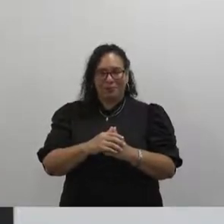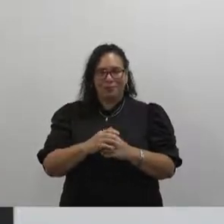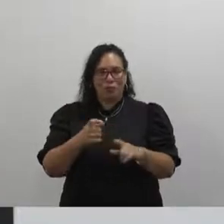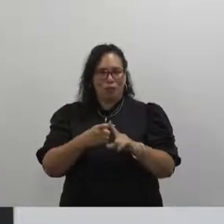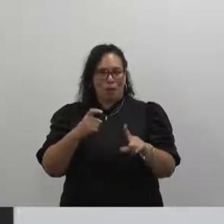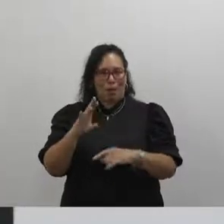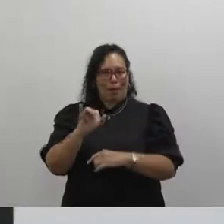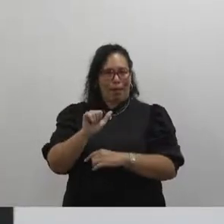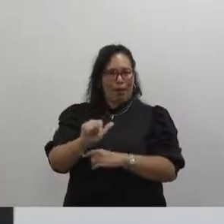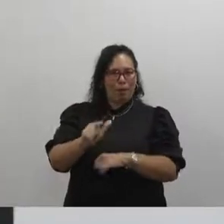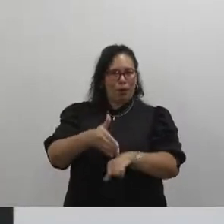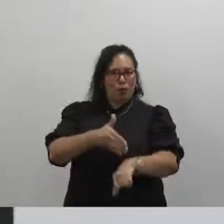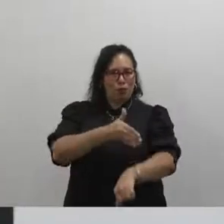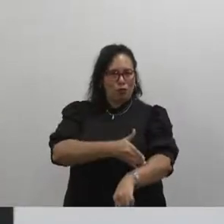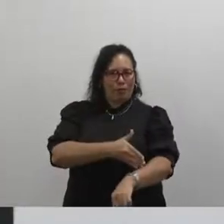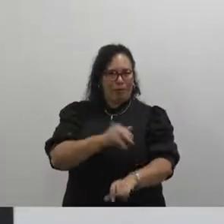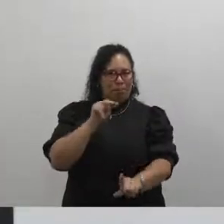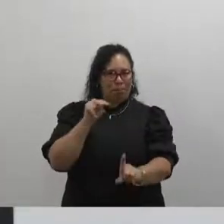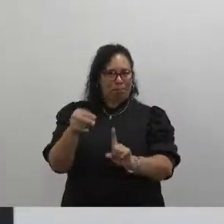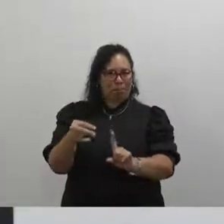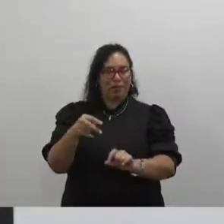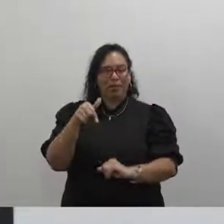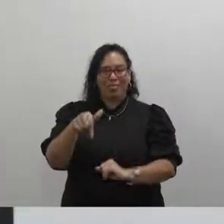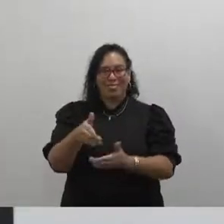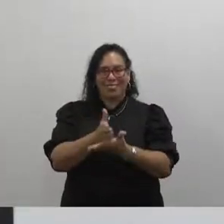cầm rong thôm nắng cứ thường chẳng